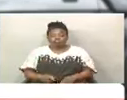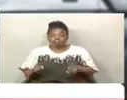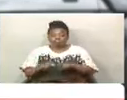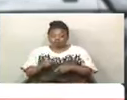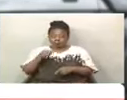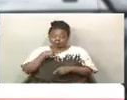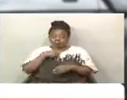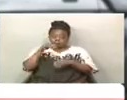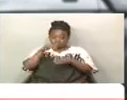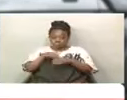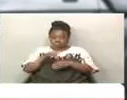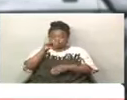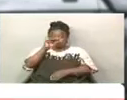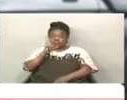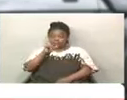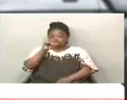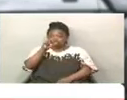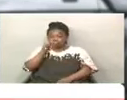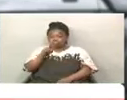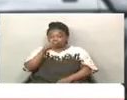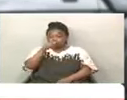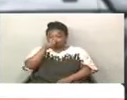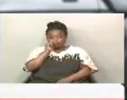rumunyo yowe Museveni